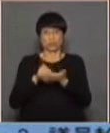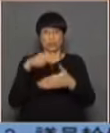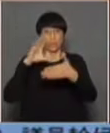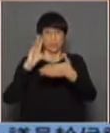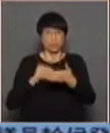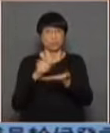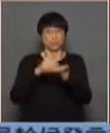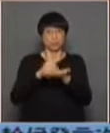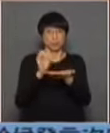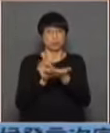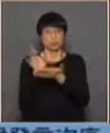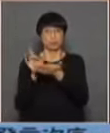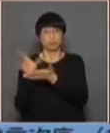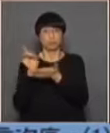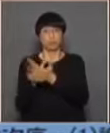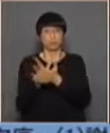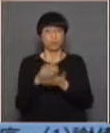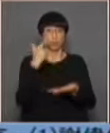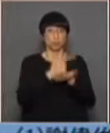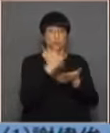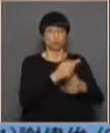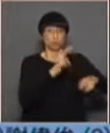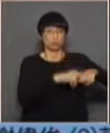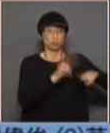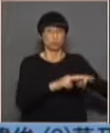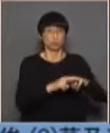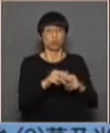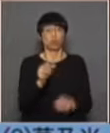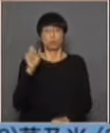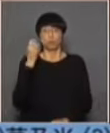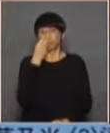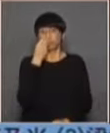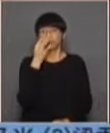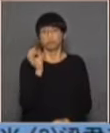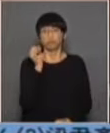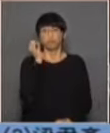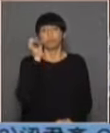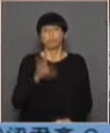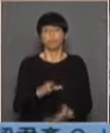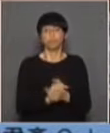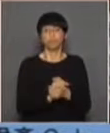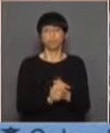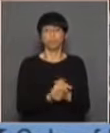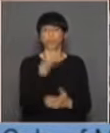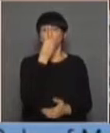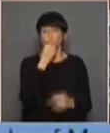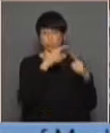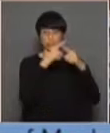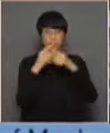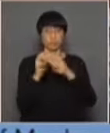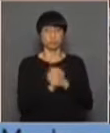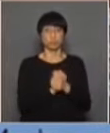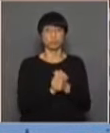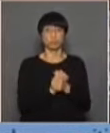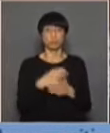于重中轻港、中港融合的政策。越来越多香港人有感